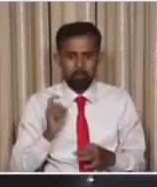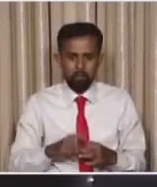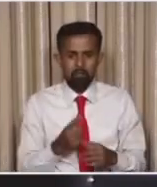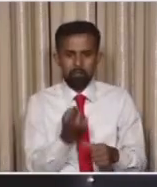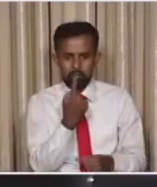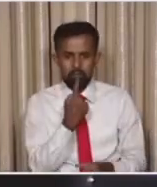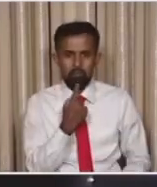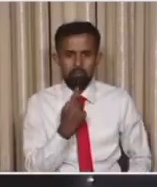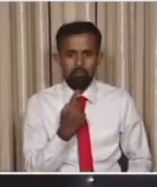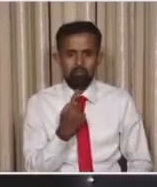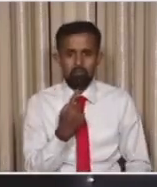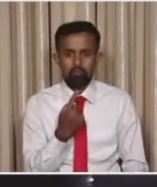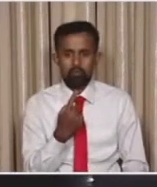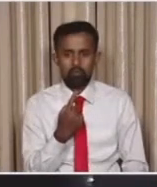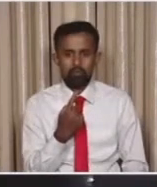තිබුණා ඒකෙදි මේ